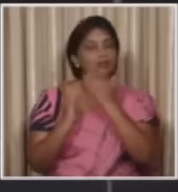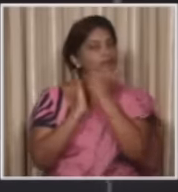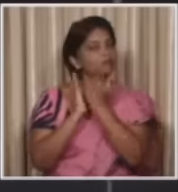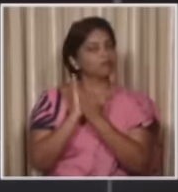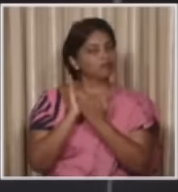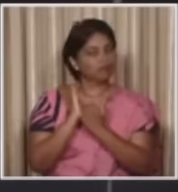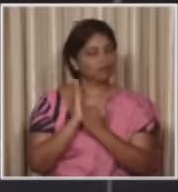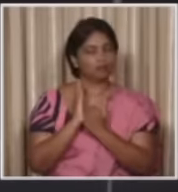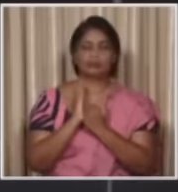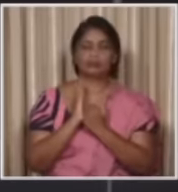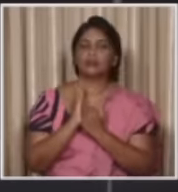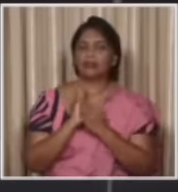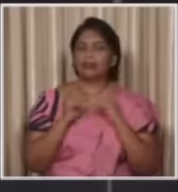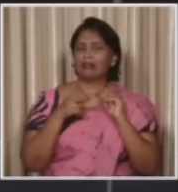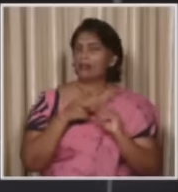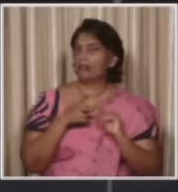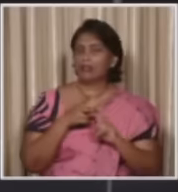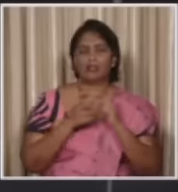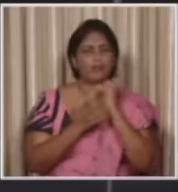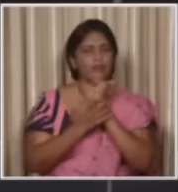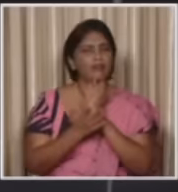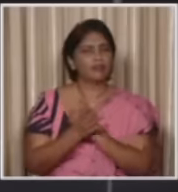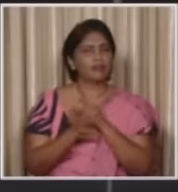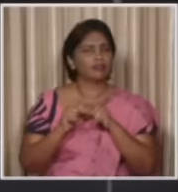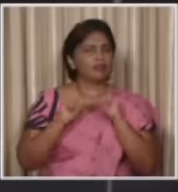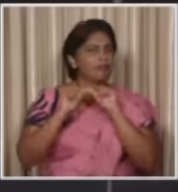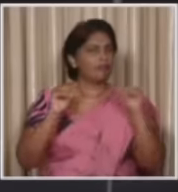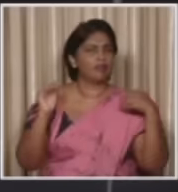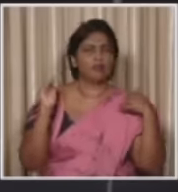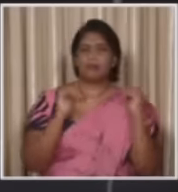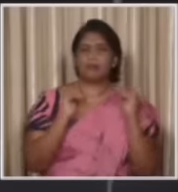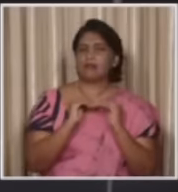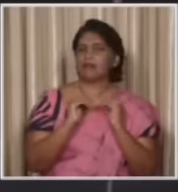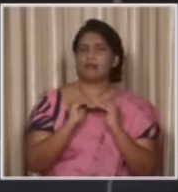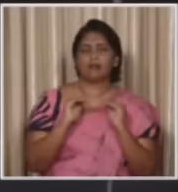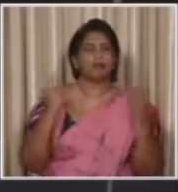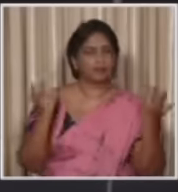එකම දෙවෙනි කාරණය ව්‍යවස්ථාවේ තියෙන වගන්තිත් එක ගැලපෙන්නේ නැහැ.